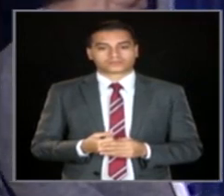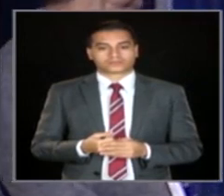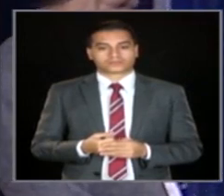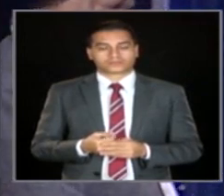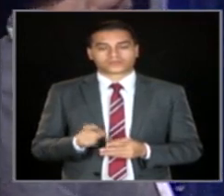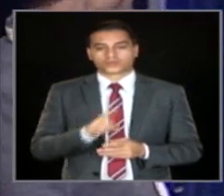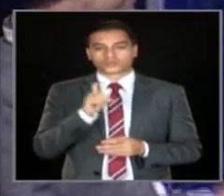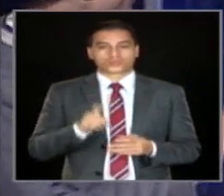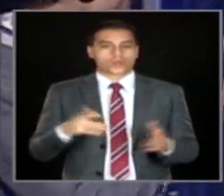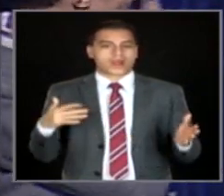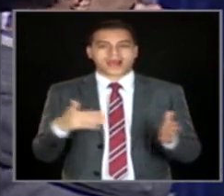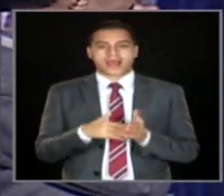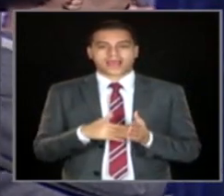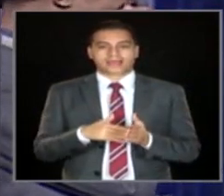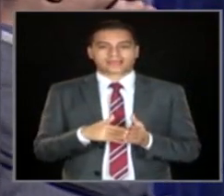السؤال الأخير